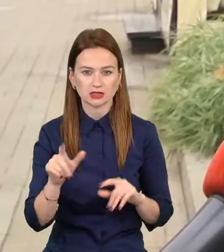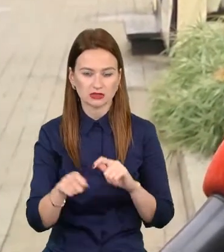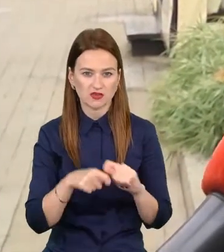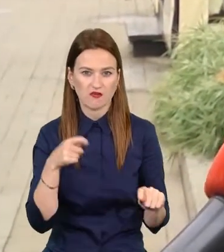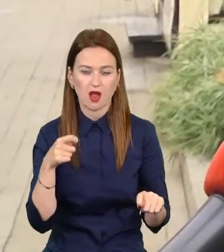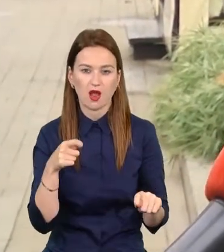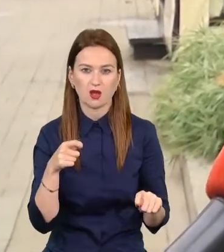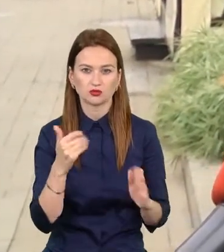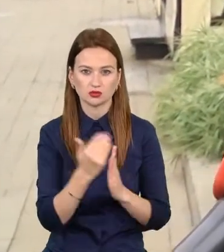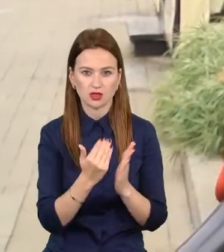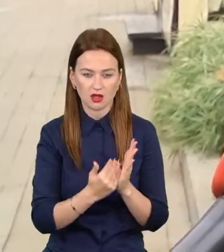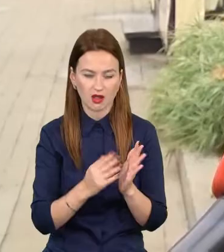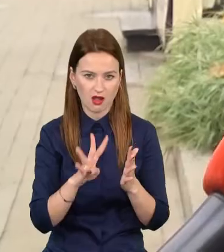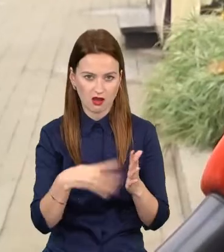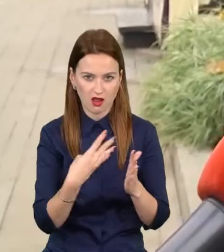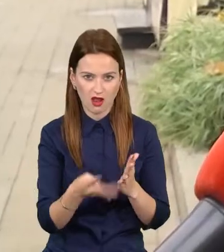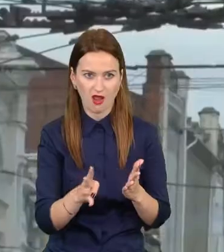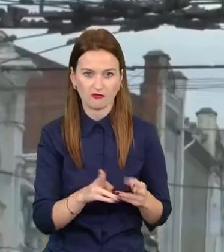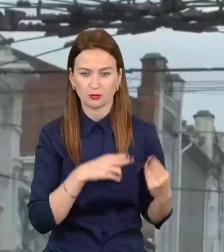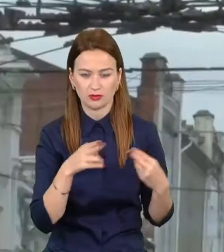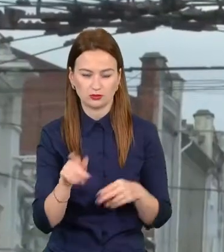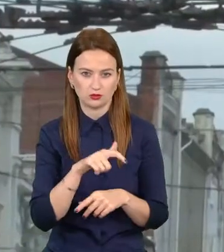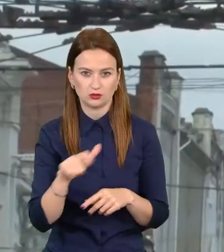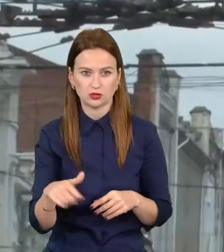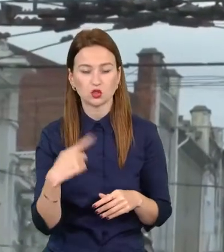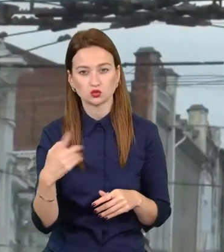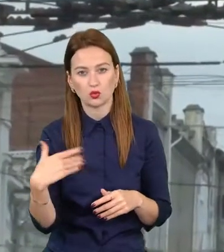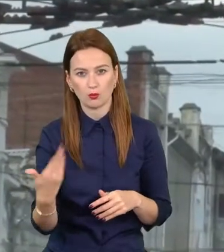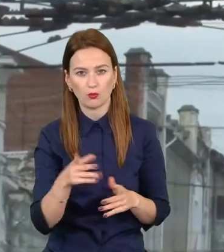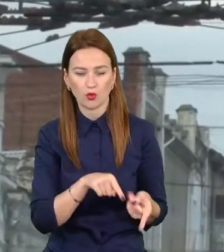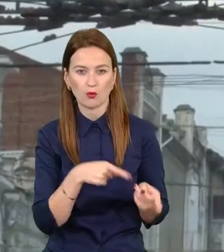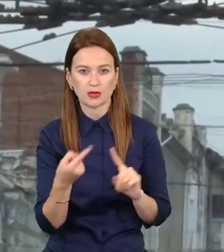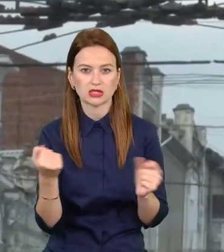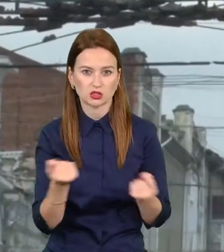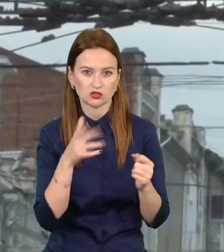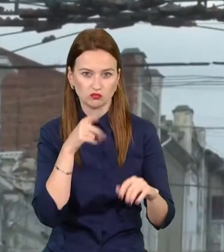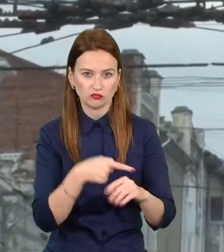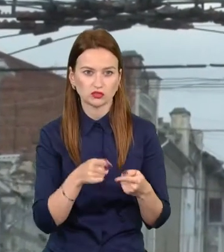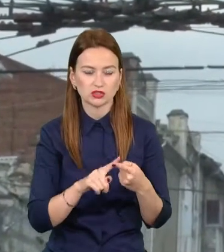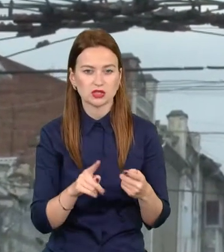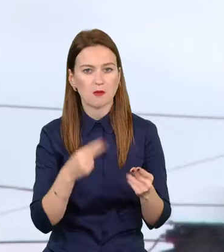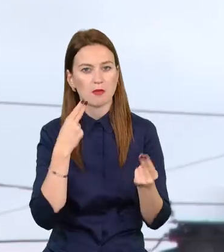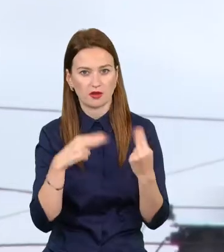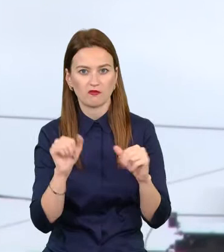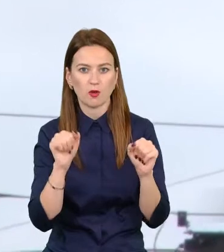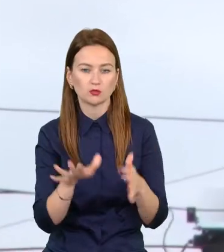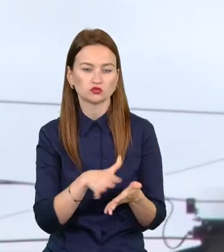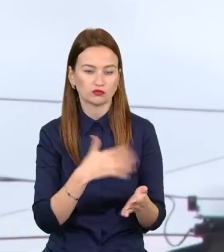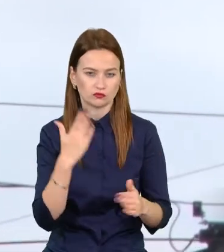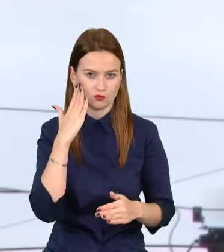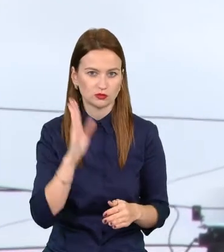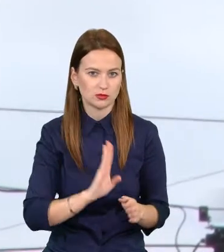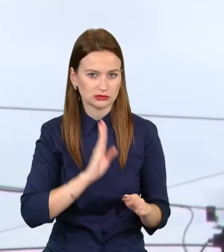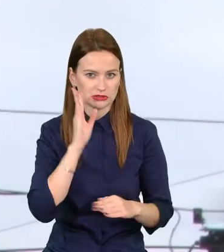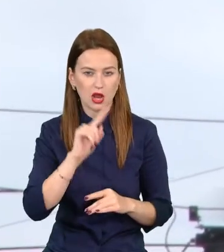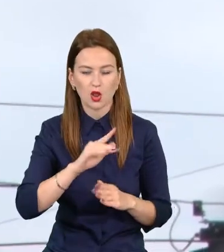Зриваються графіки доїзду людей. З одного боку, перехід на зимовий час – це перевага, оскільки можна довше поспати